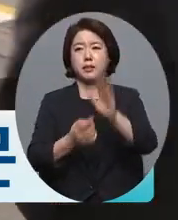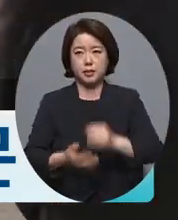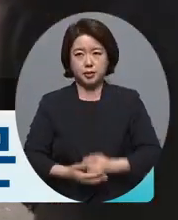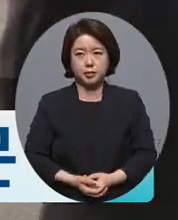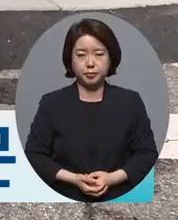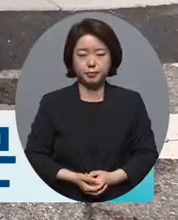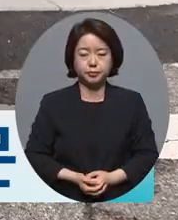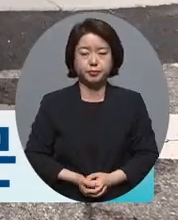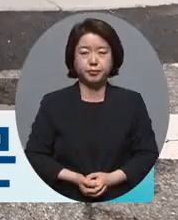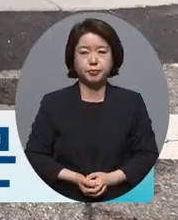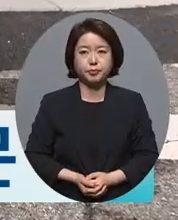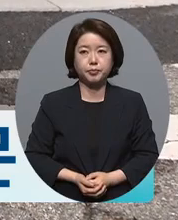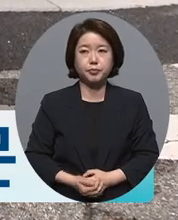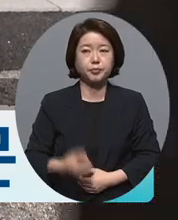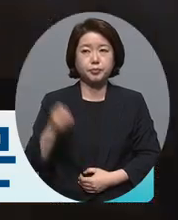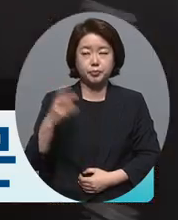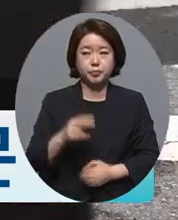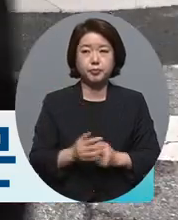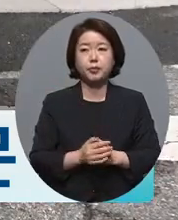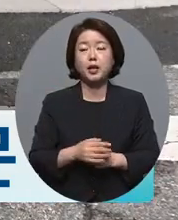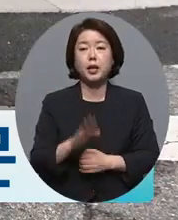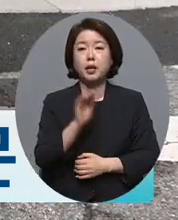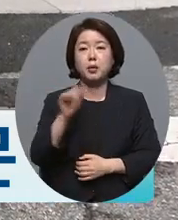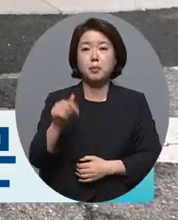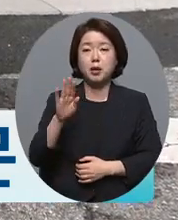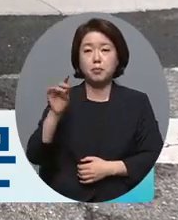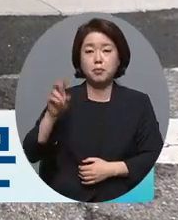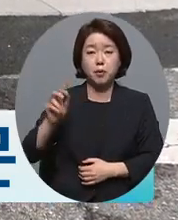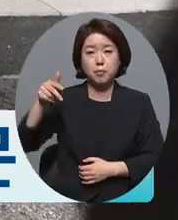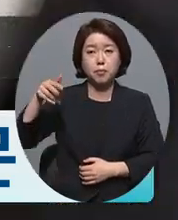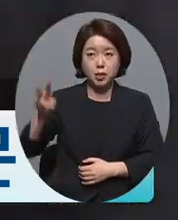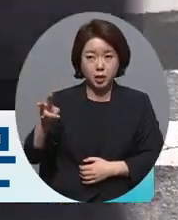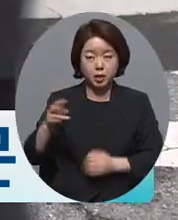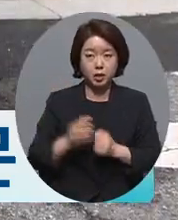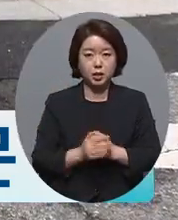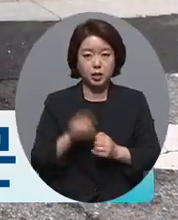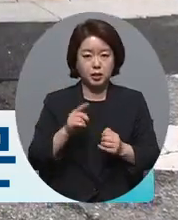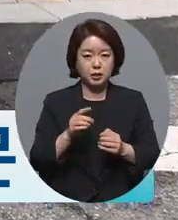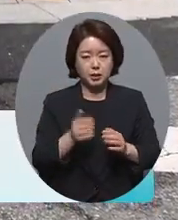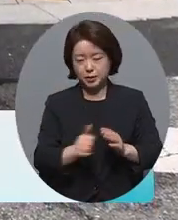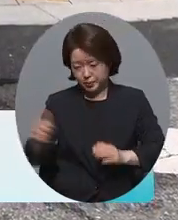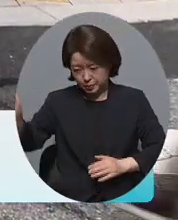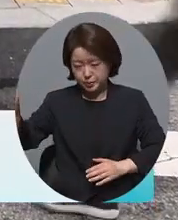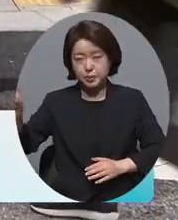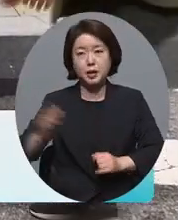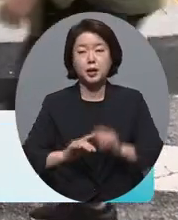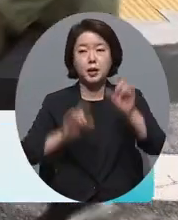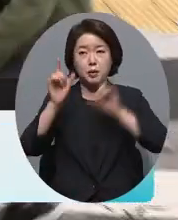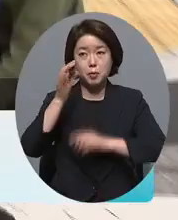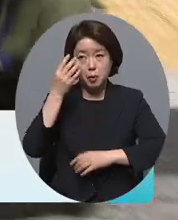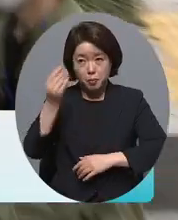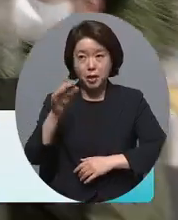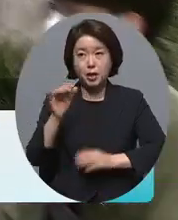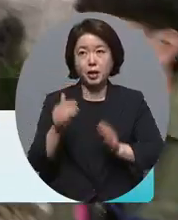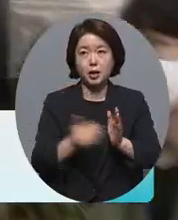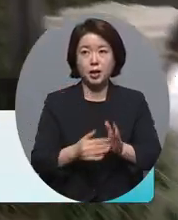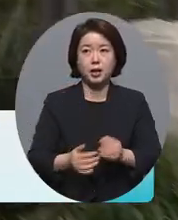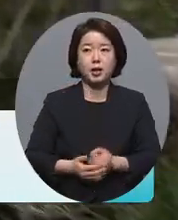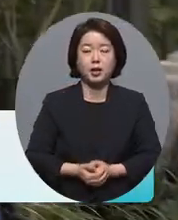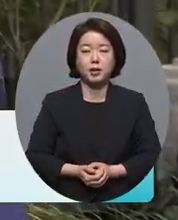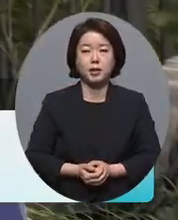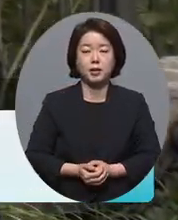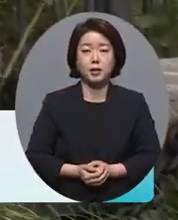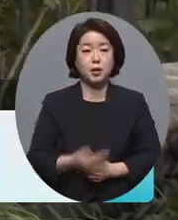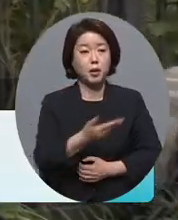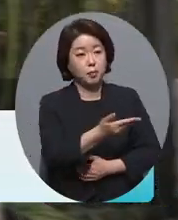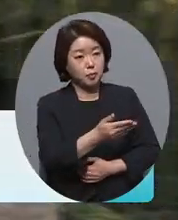아닌가라는 생각이 듭니다 그리고 곧장 박범계 의원도 자를 살짝 뜨는 모습이 잡히기도 했는데 박성민